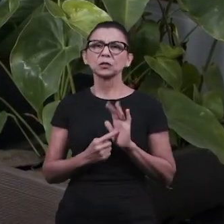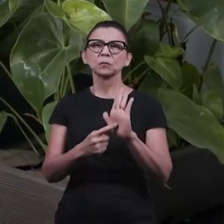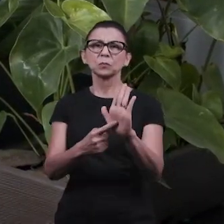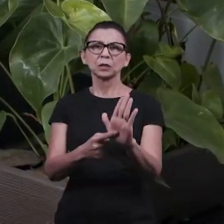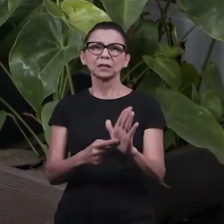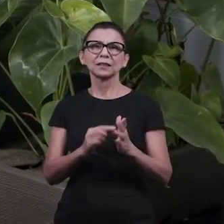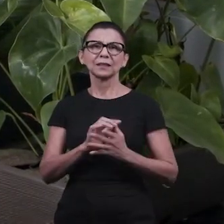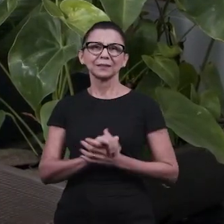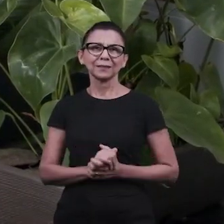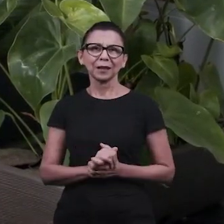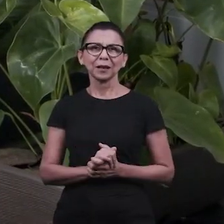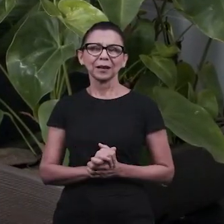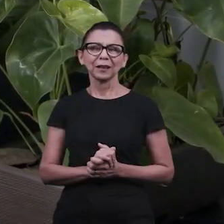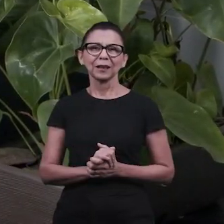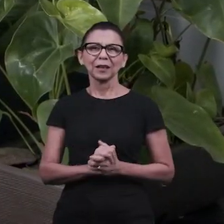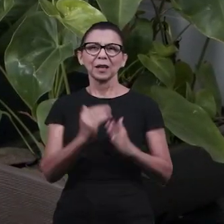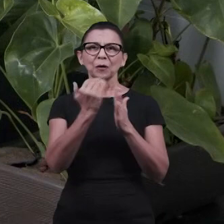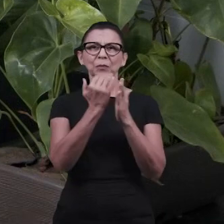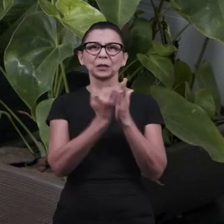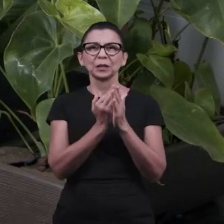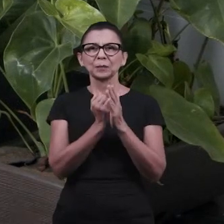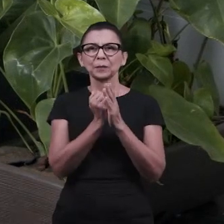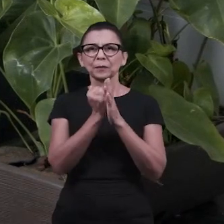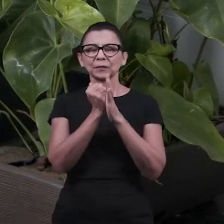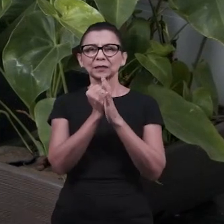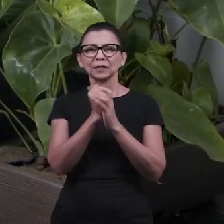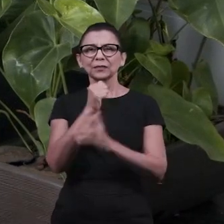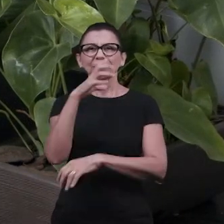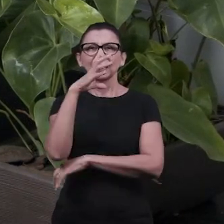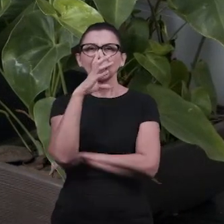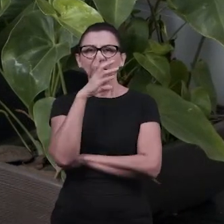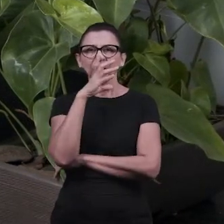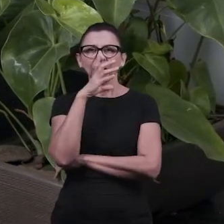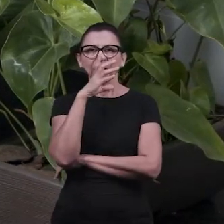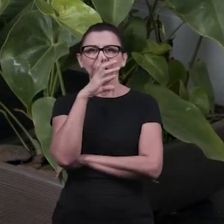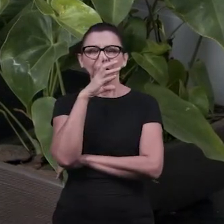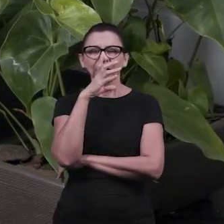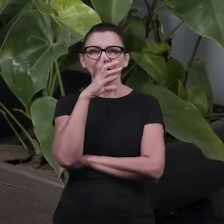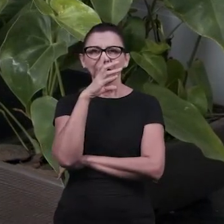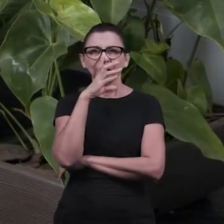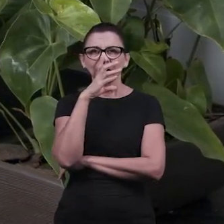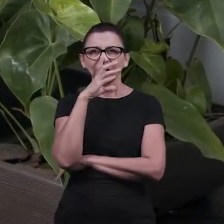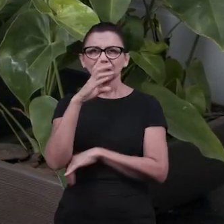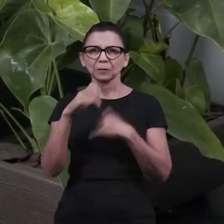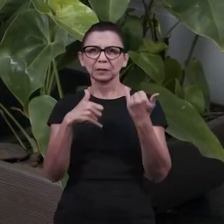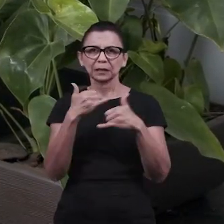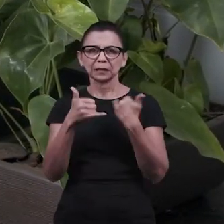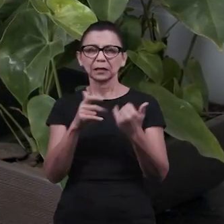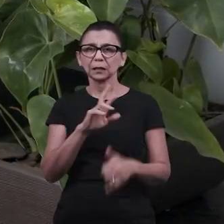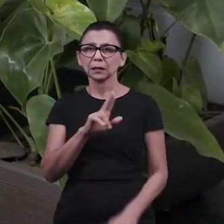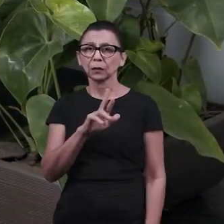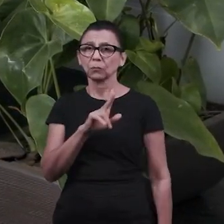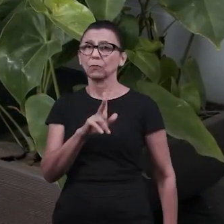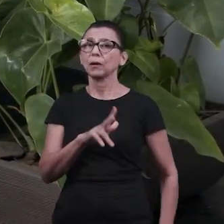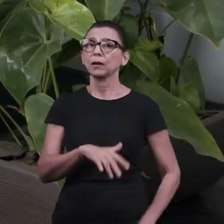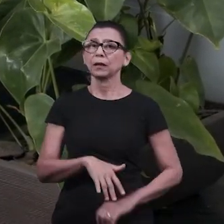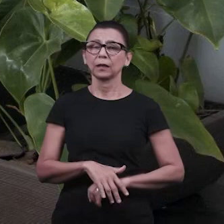contenu d'entraînement à la télé. Nous sommes ici en train d'accomplir une mission donnée par le Seigneur Jésus qui nous